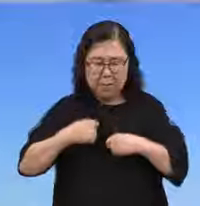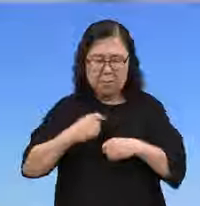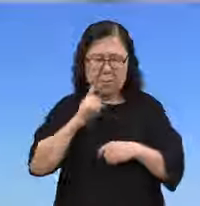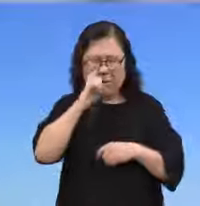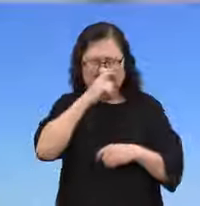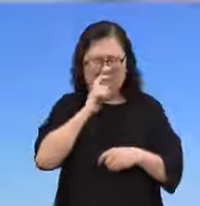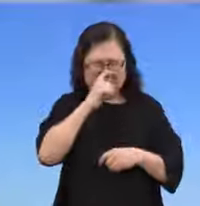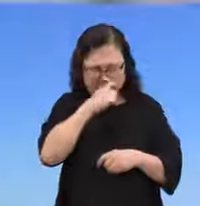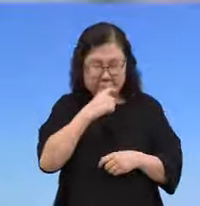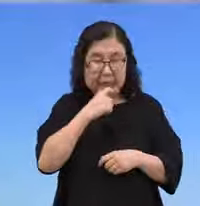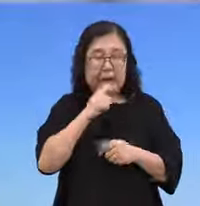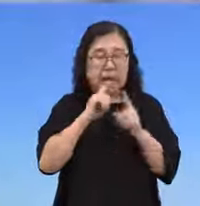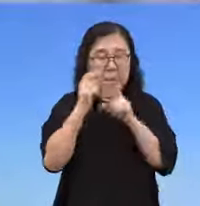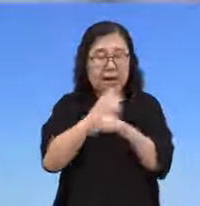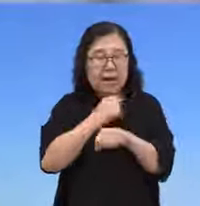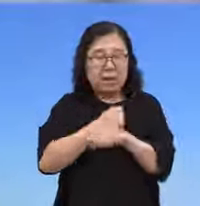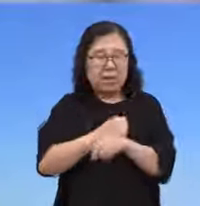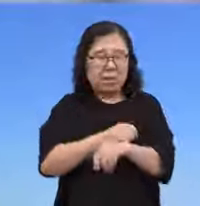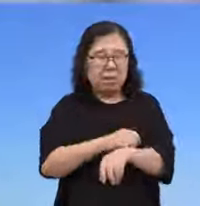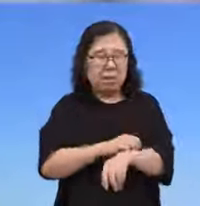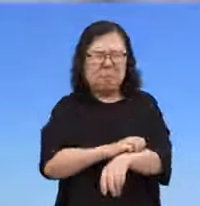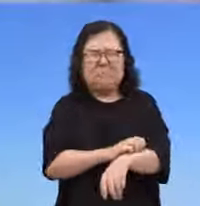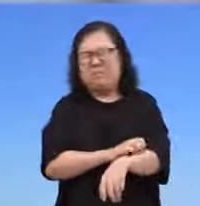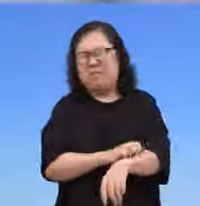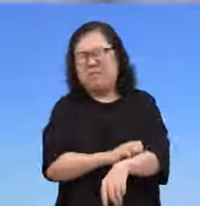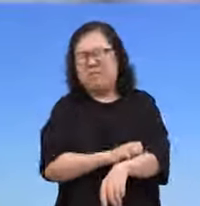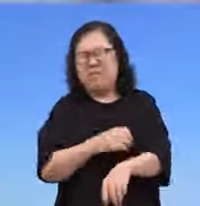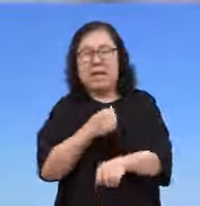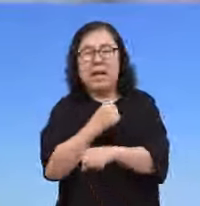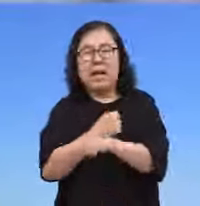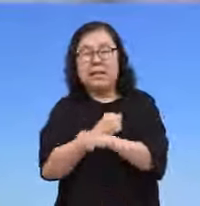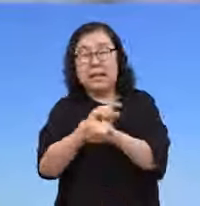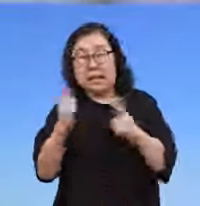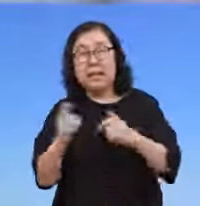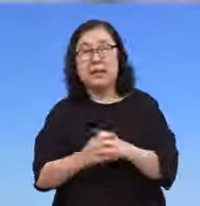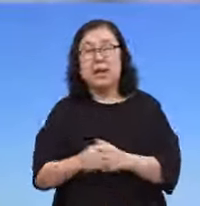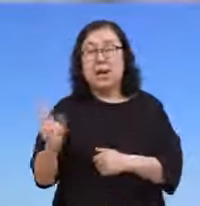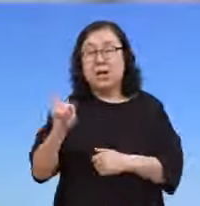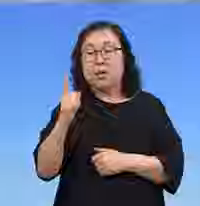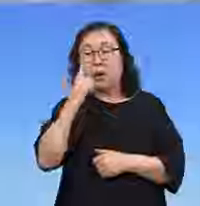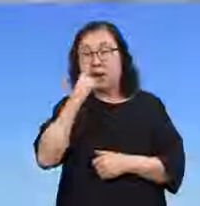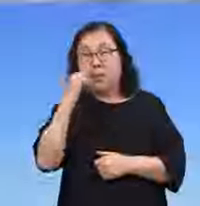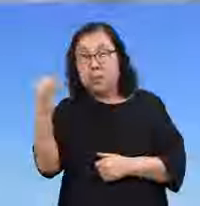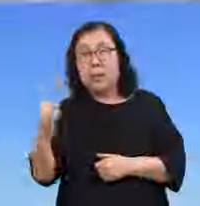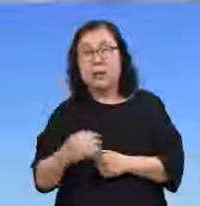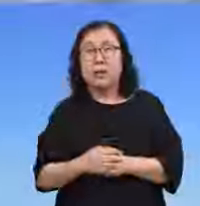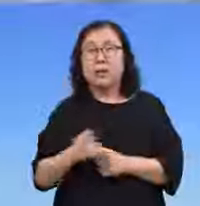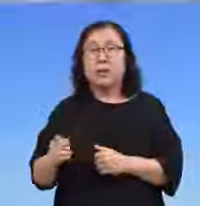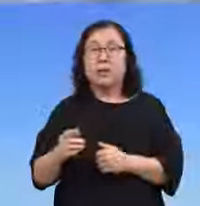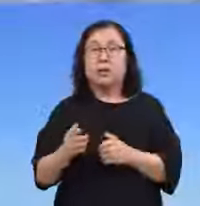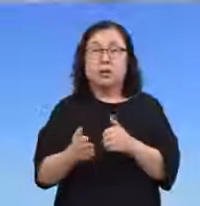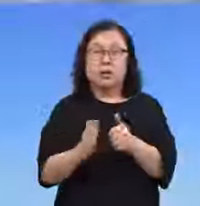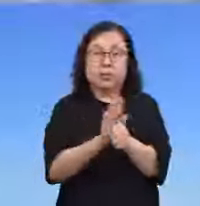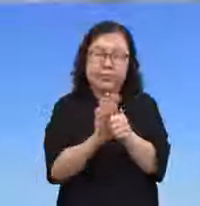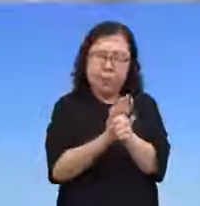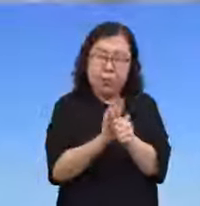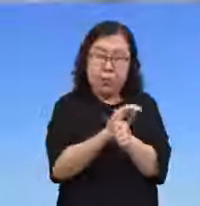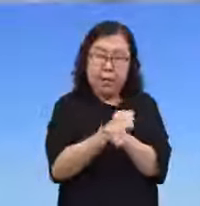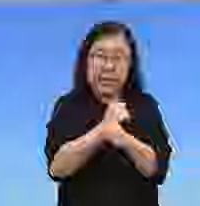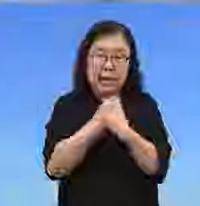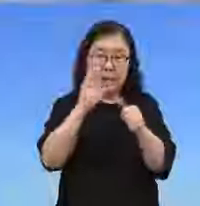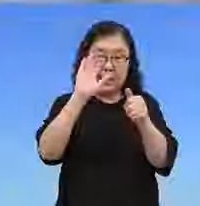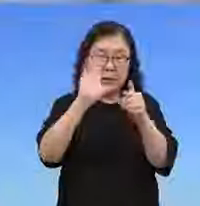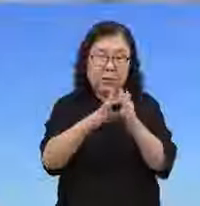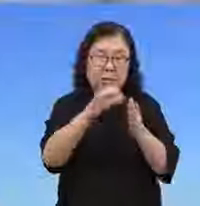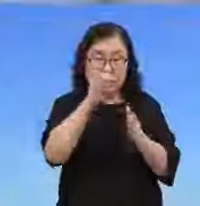먼지 묻었다 이렇게 해도 애들이 그 귀찮아서 안 합니다. 그런데 어떤 엄마들은 애한테 그렇게 뭐 달래고